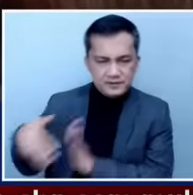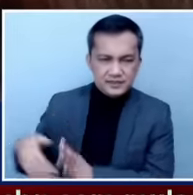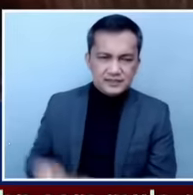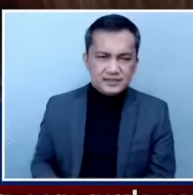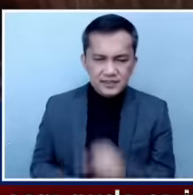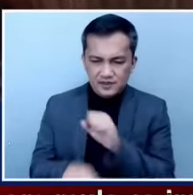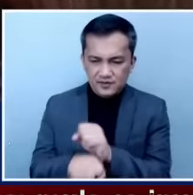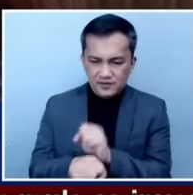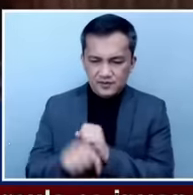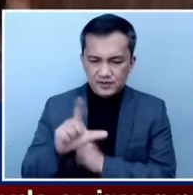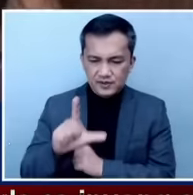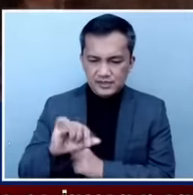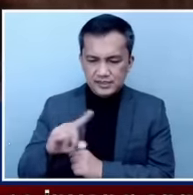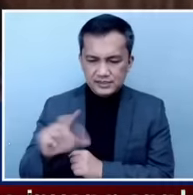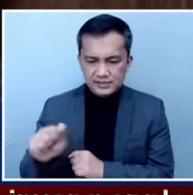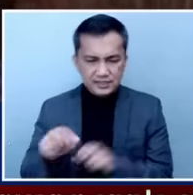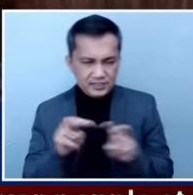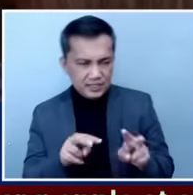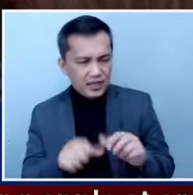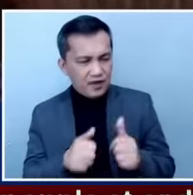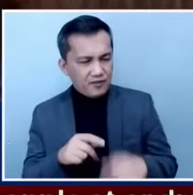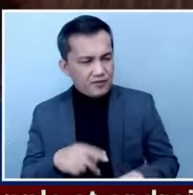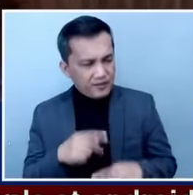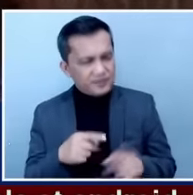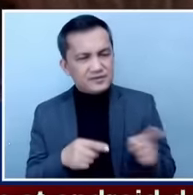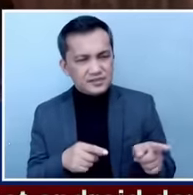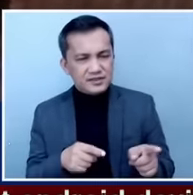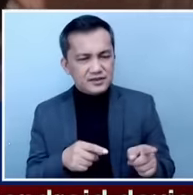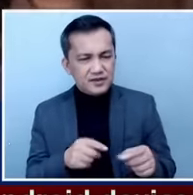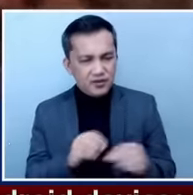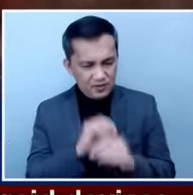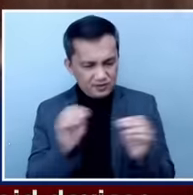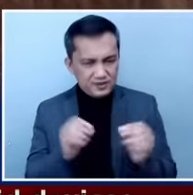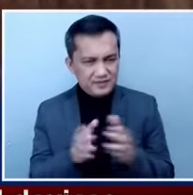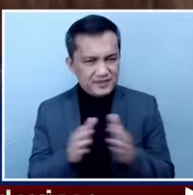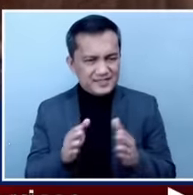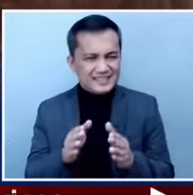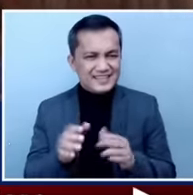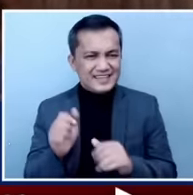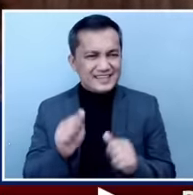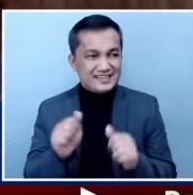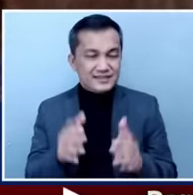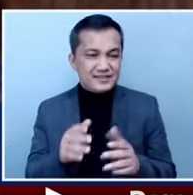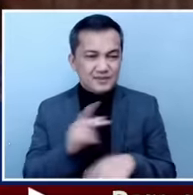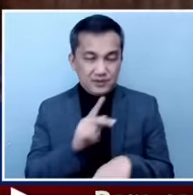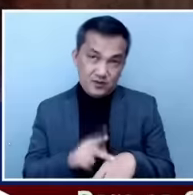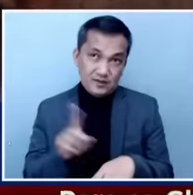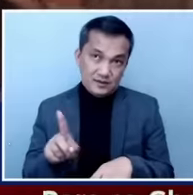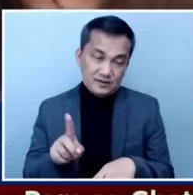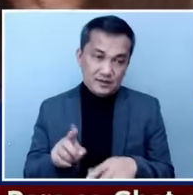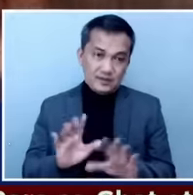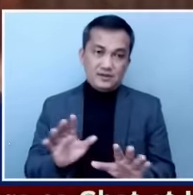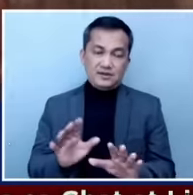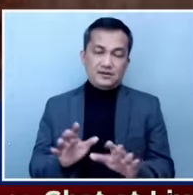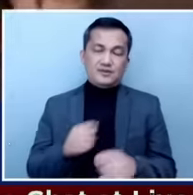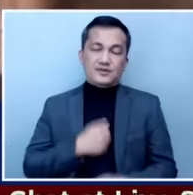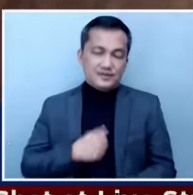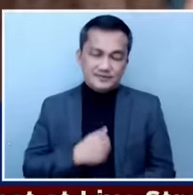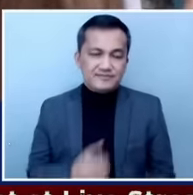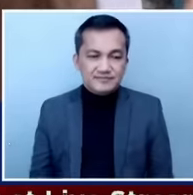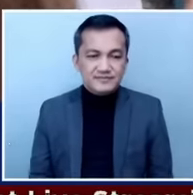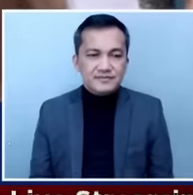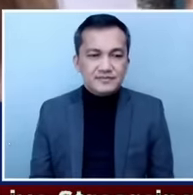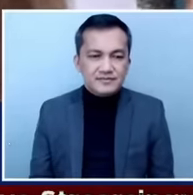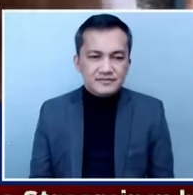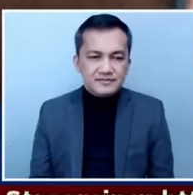Liza and seeing how proud that she is, and obviously she's the biggest star in the Philippines, or one of, I don't want to make any of you mad, I'm so sorry. You don't